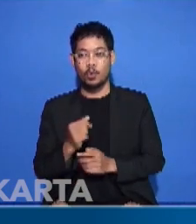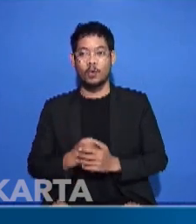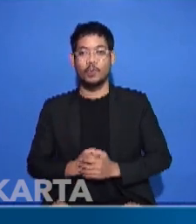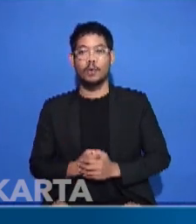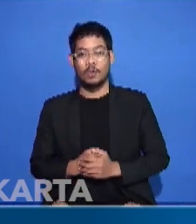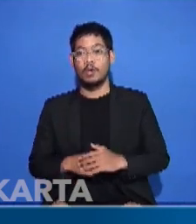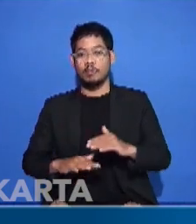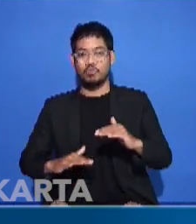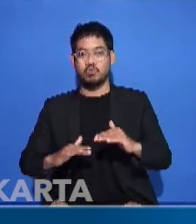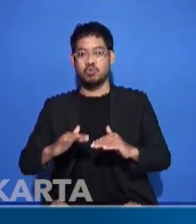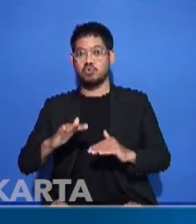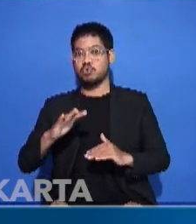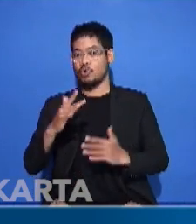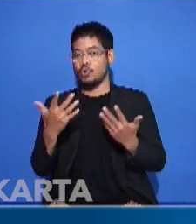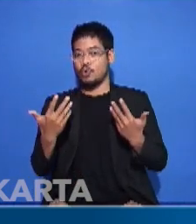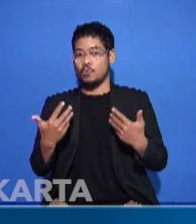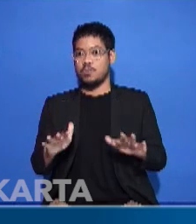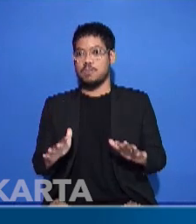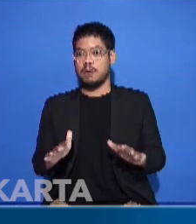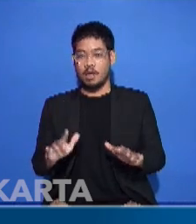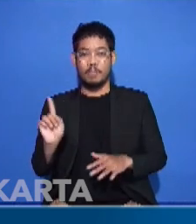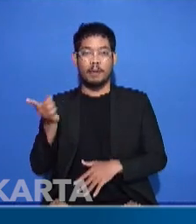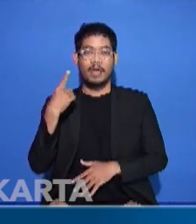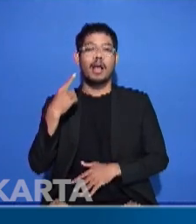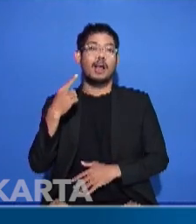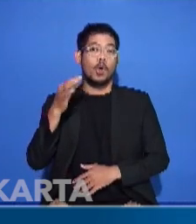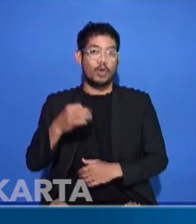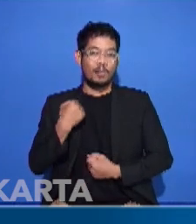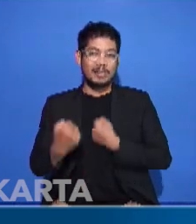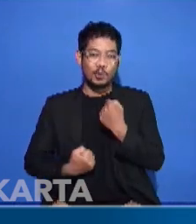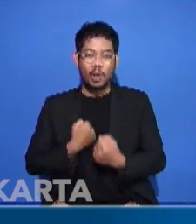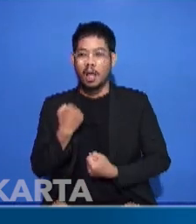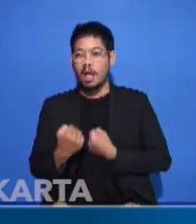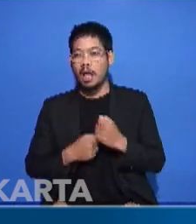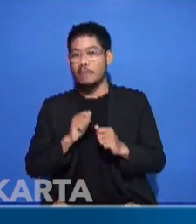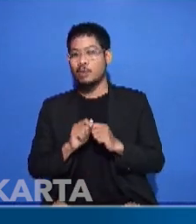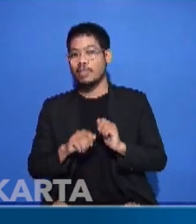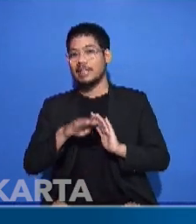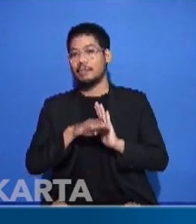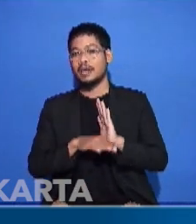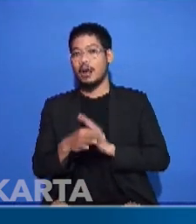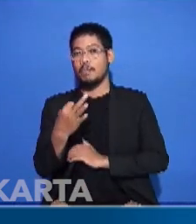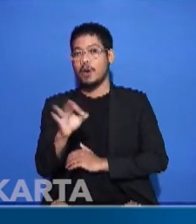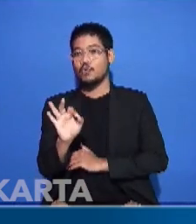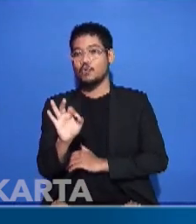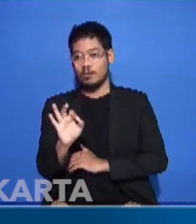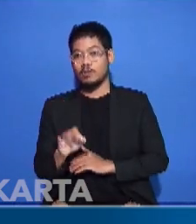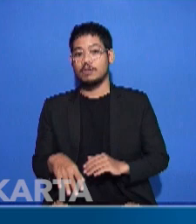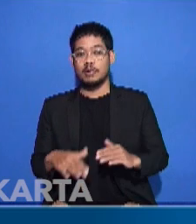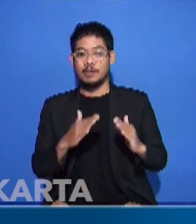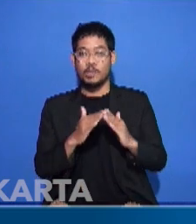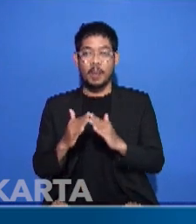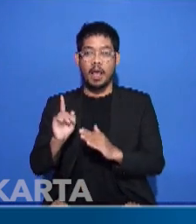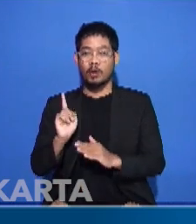pemerintah kota Yogyakarta telah berupaya untuk mengatasi hal tersebut dengan membuat kebijakan memilah sampah rumah tangga anorganik dan